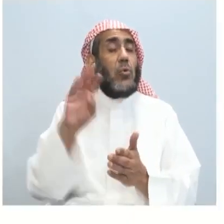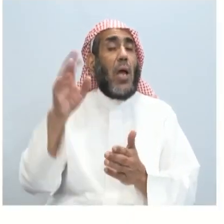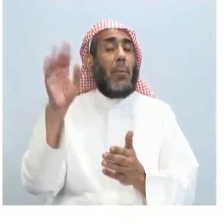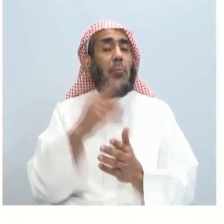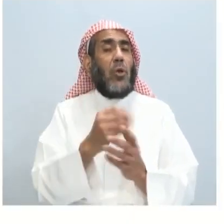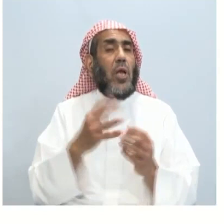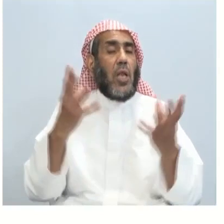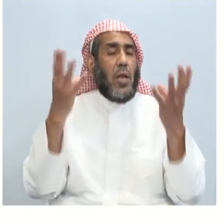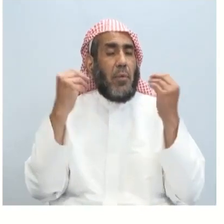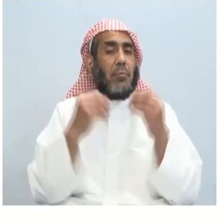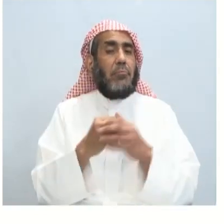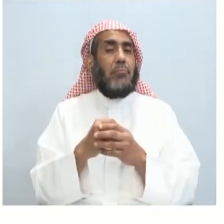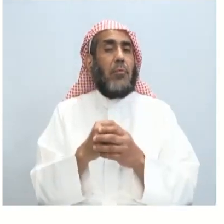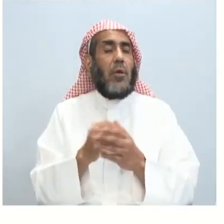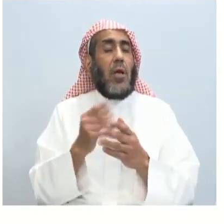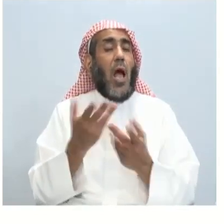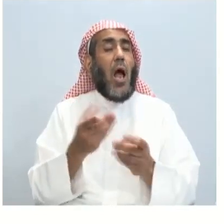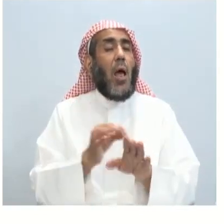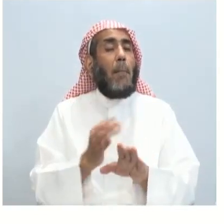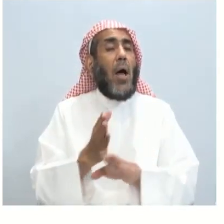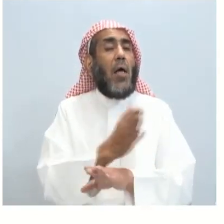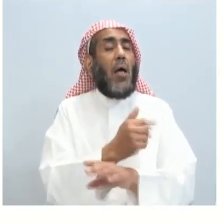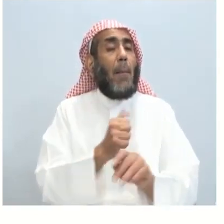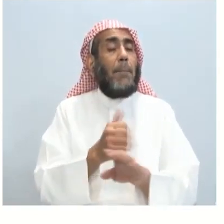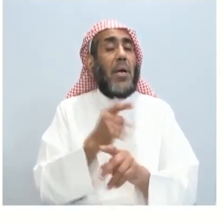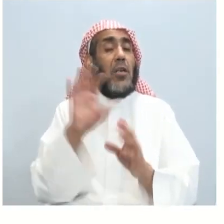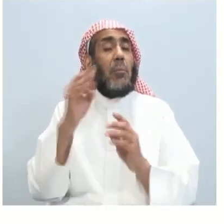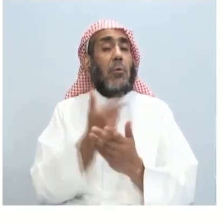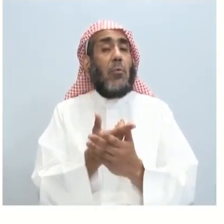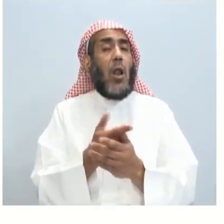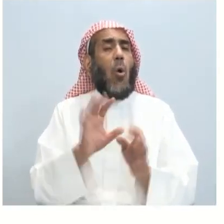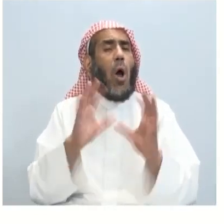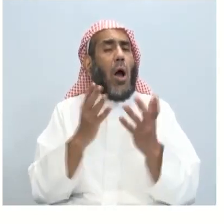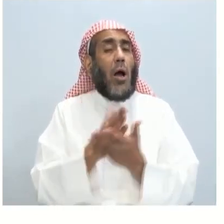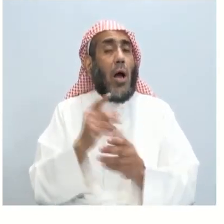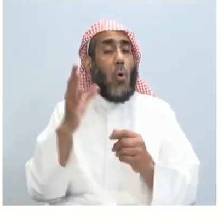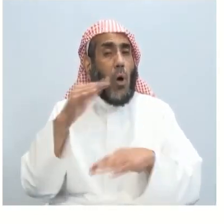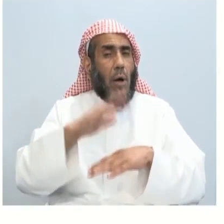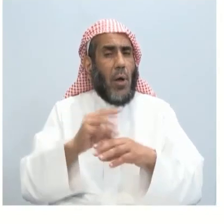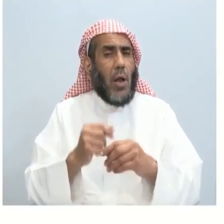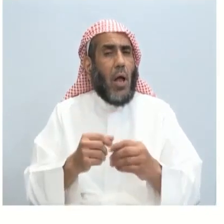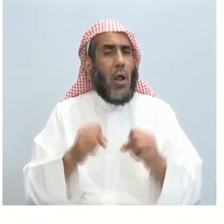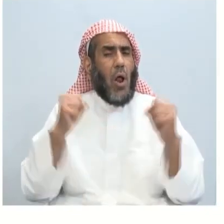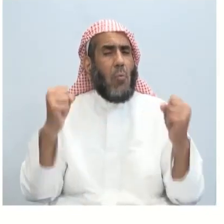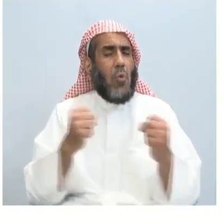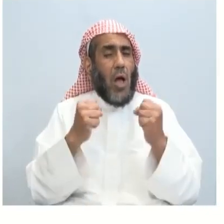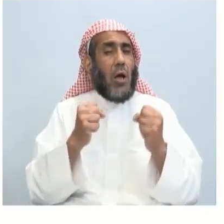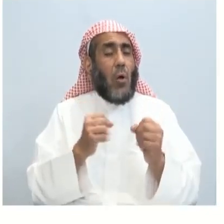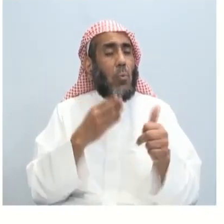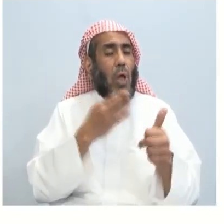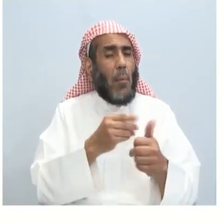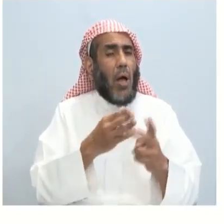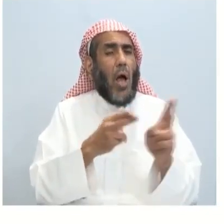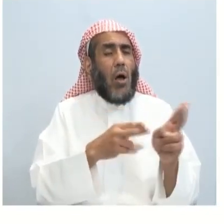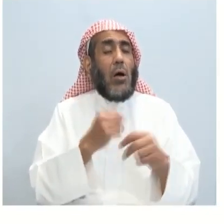حيان العلمي على ماذا يقوم منهج جابر بن حيان العلمي هل هو قائم على المذاكره والمتابعه ام